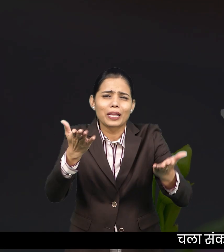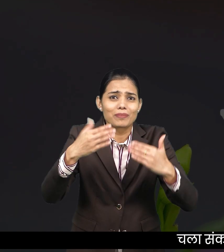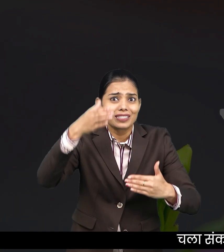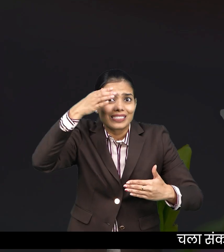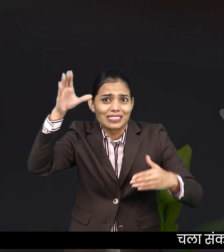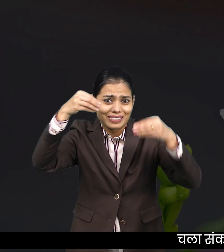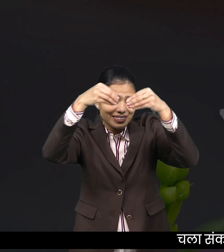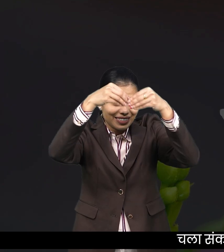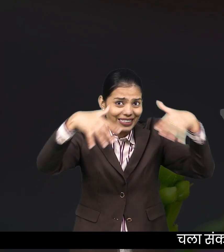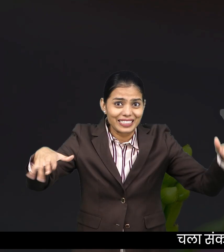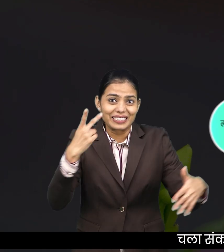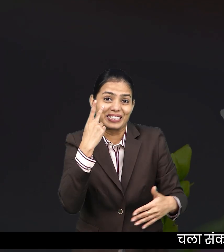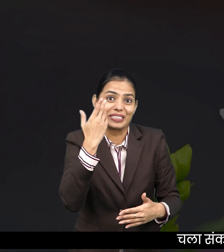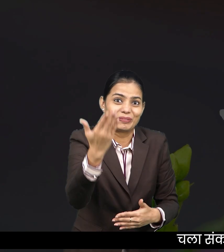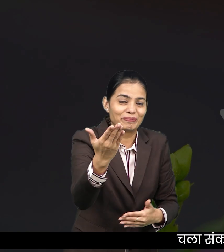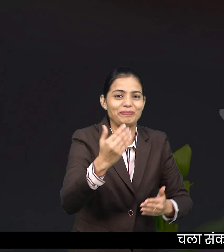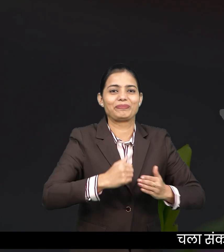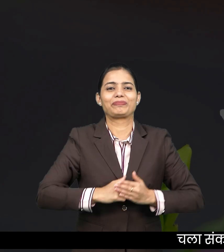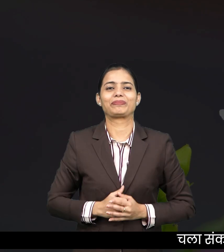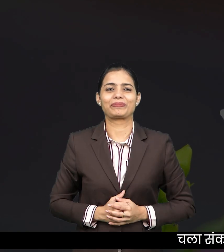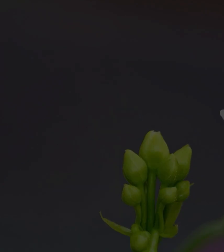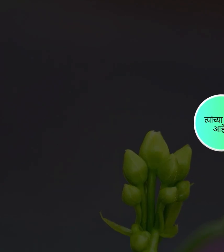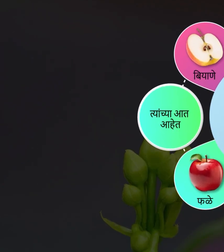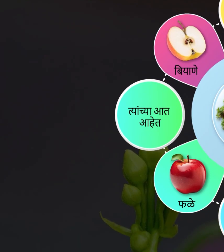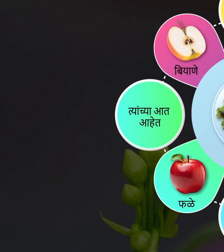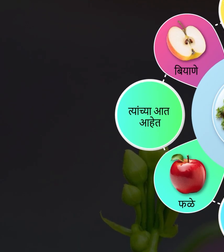चला संकल्पना नकाशा पाहू।